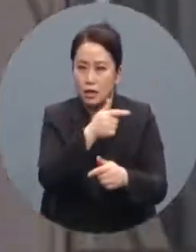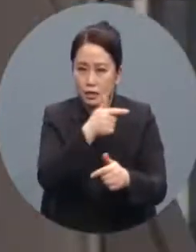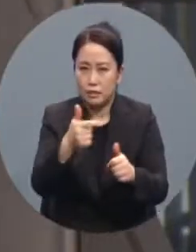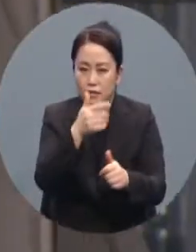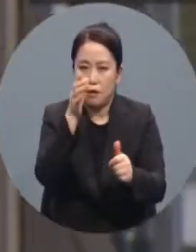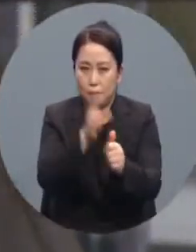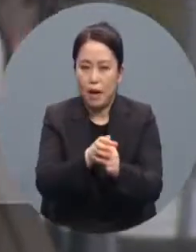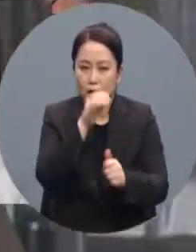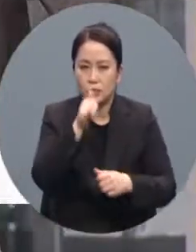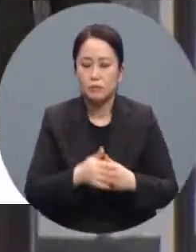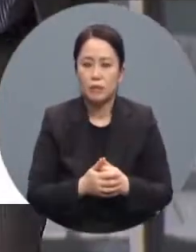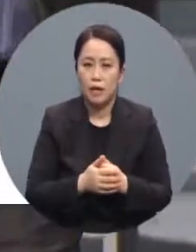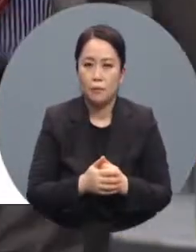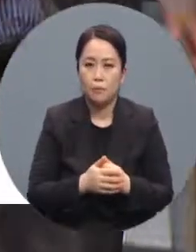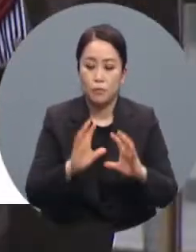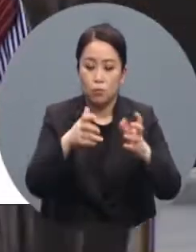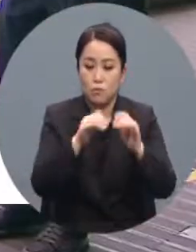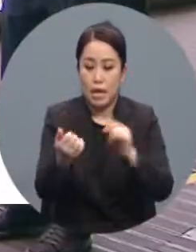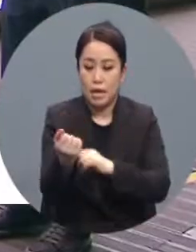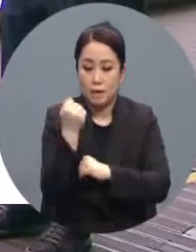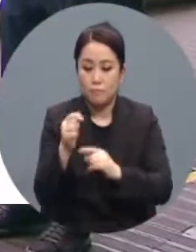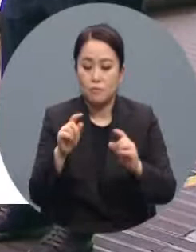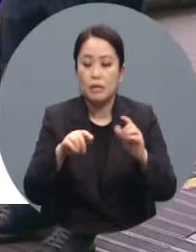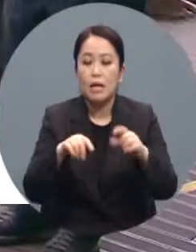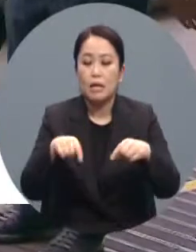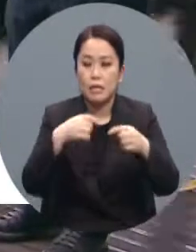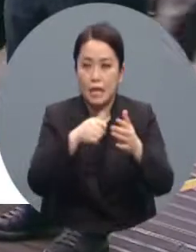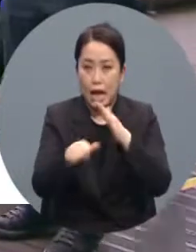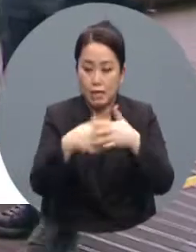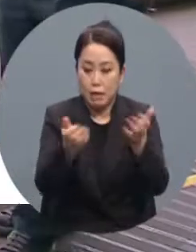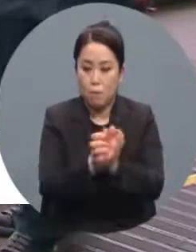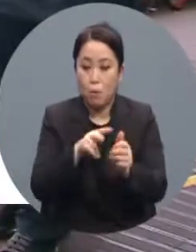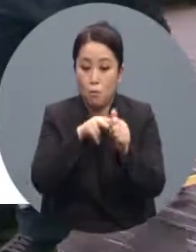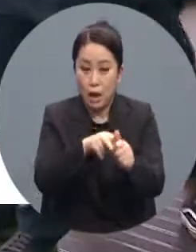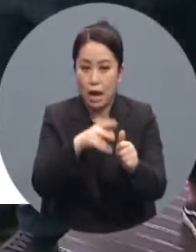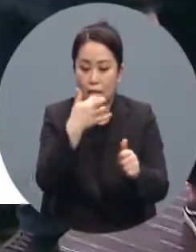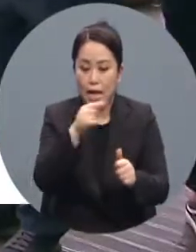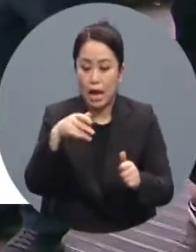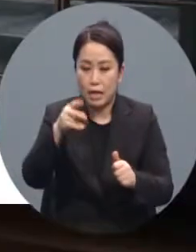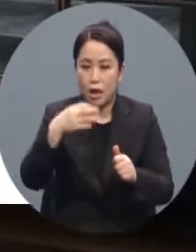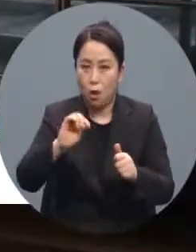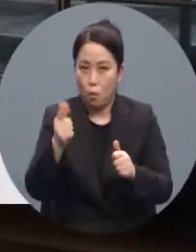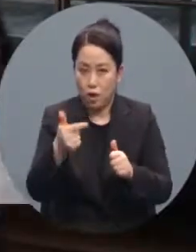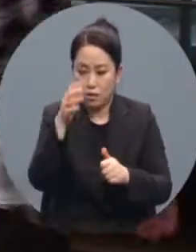국민의힘 당대표에 출마한 나경원 전 원내대표가 부산을 찾았습니다.